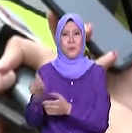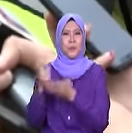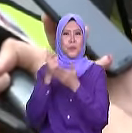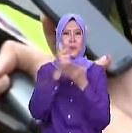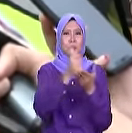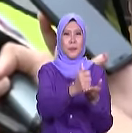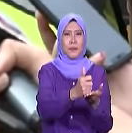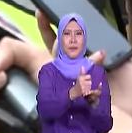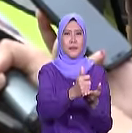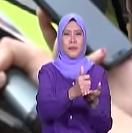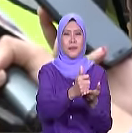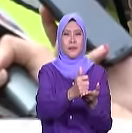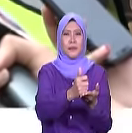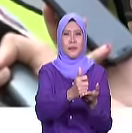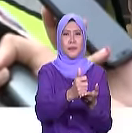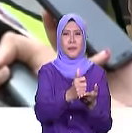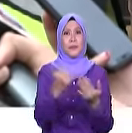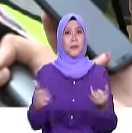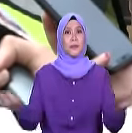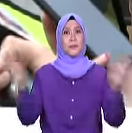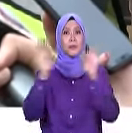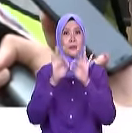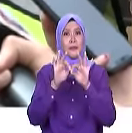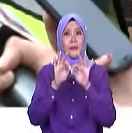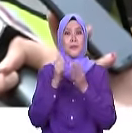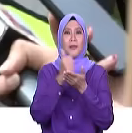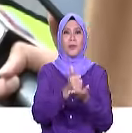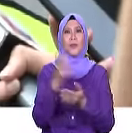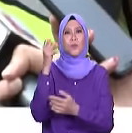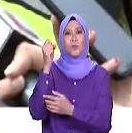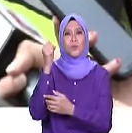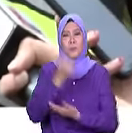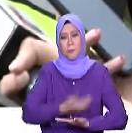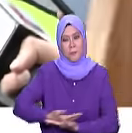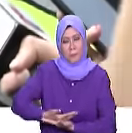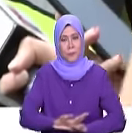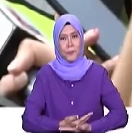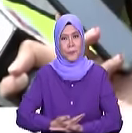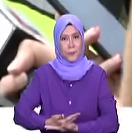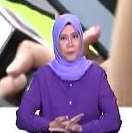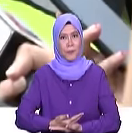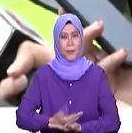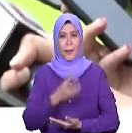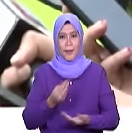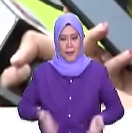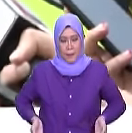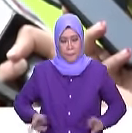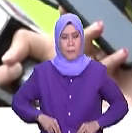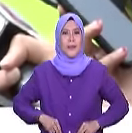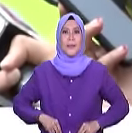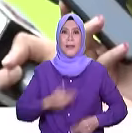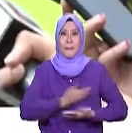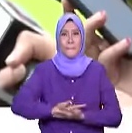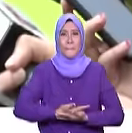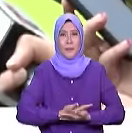bantuan. Yang paling utama adalah bantuan susu bayi dan juga lampin bayi.